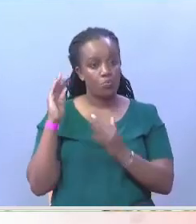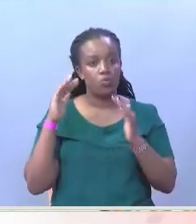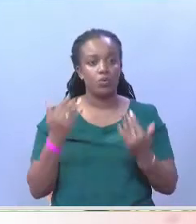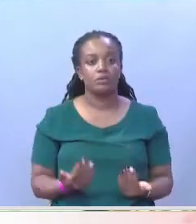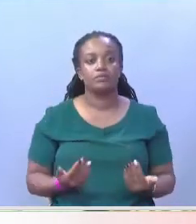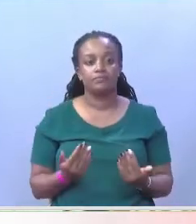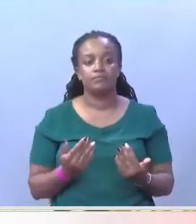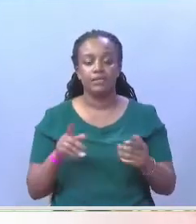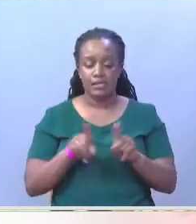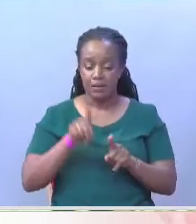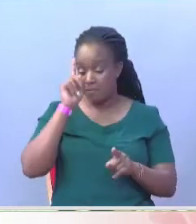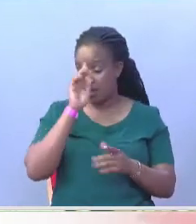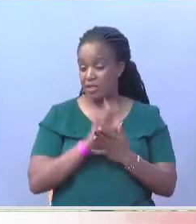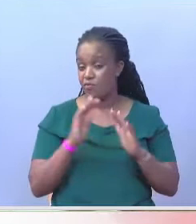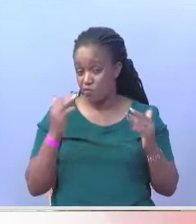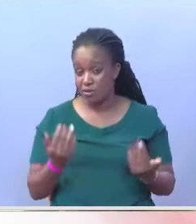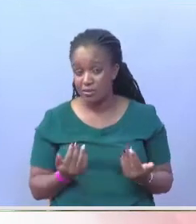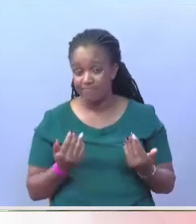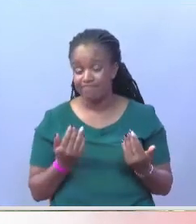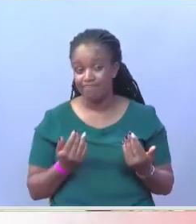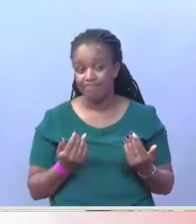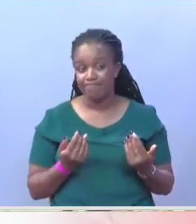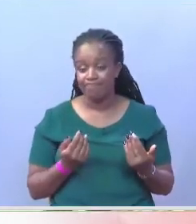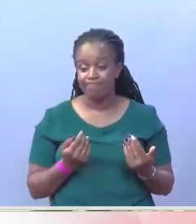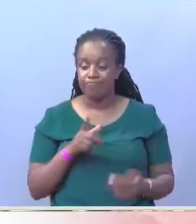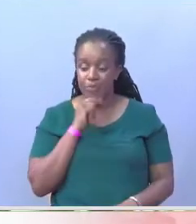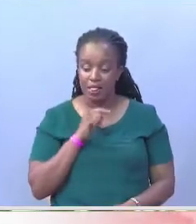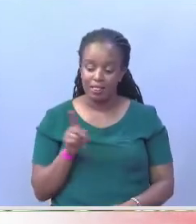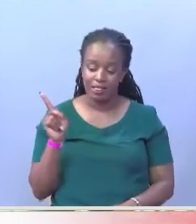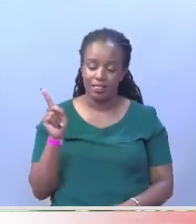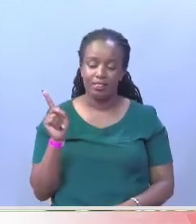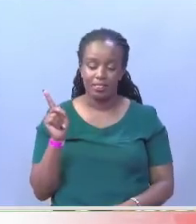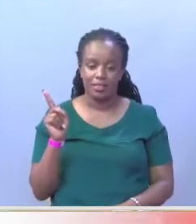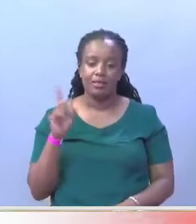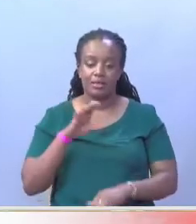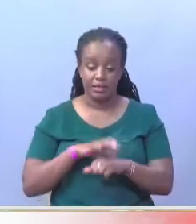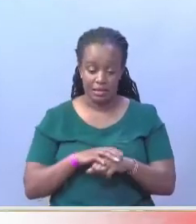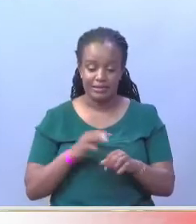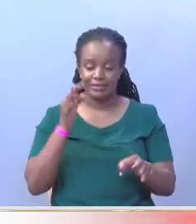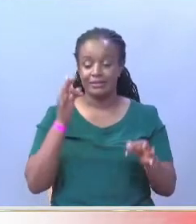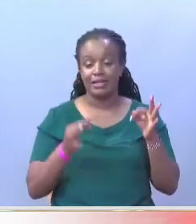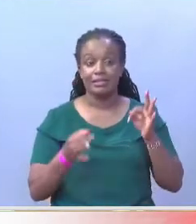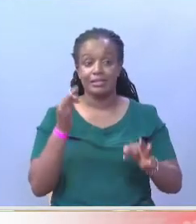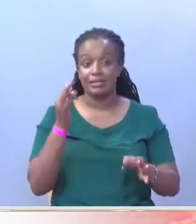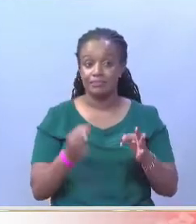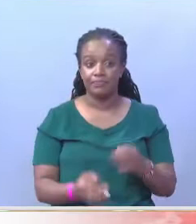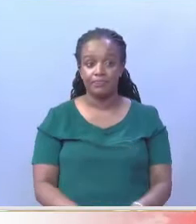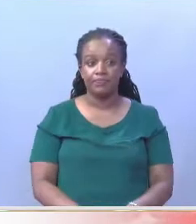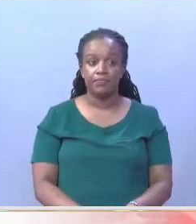na imani ati huyu mfanyikazi wetu atafuta haki yake. Kwa kitengo hiki cha